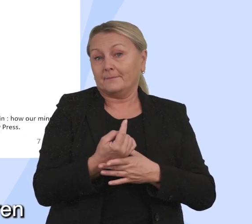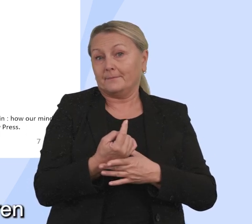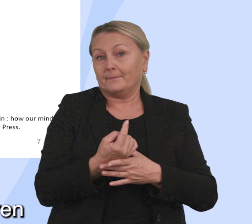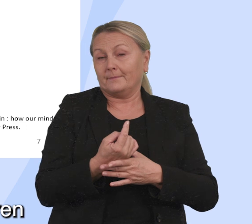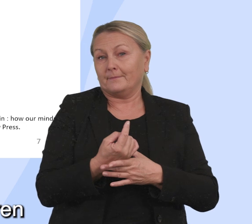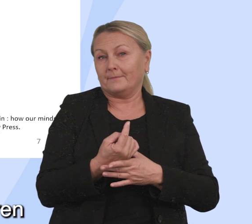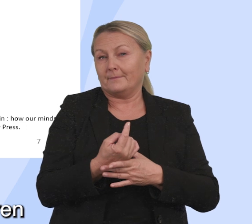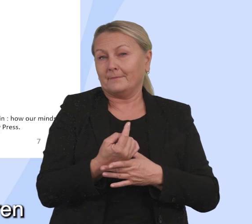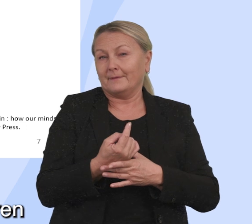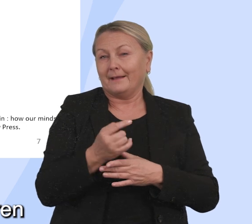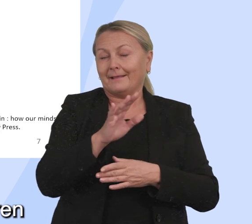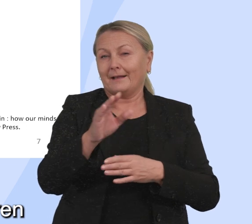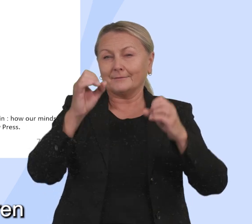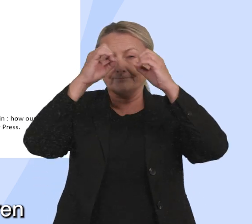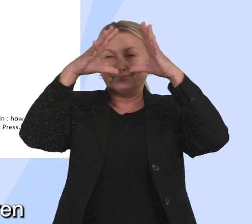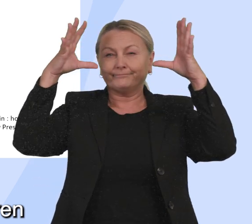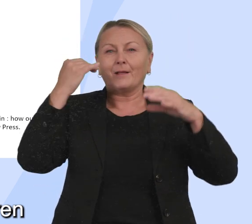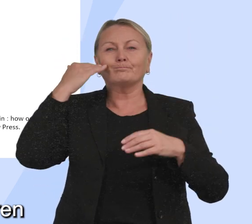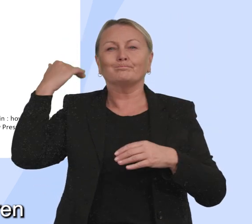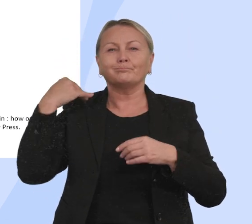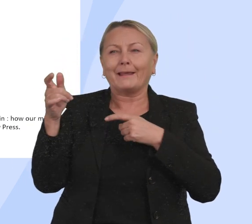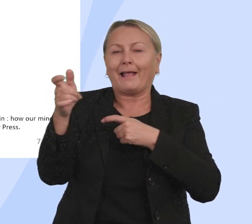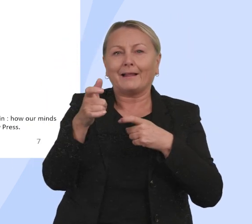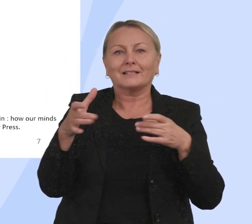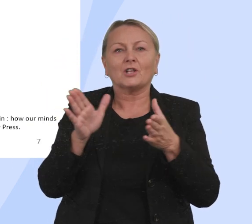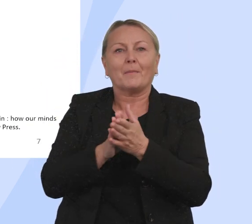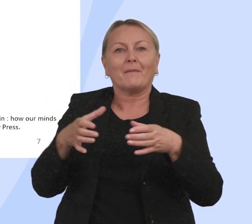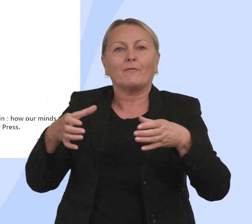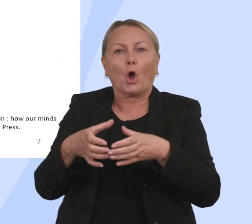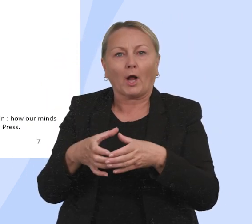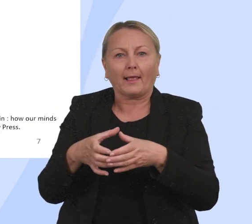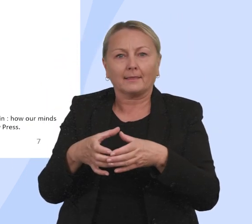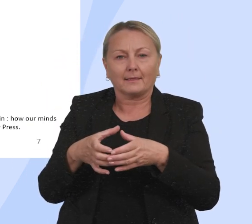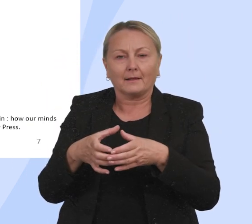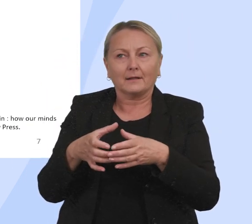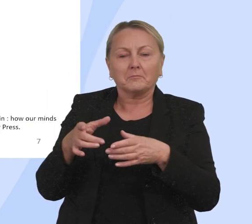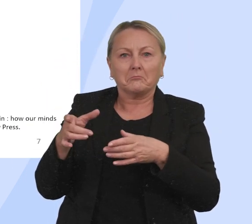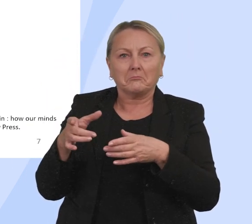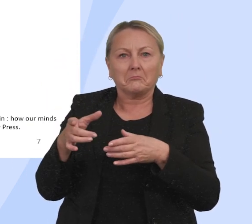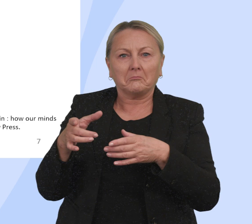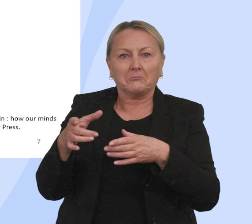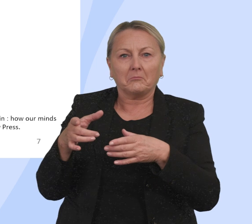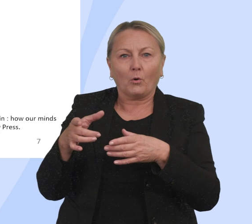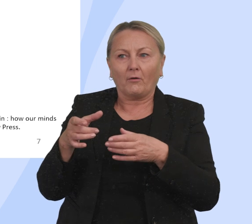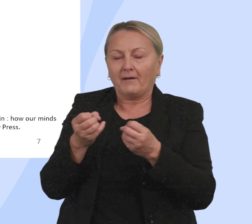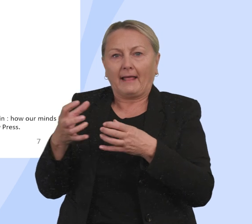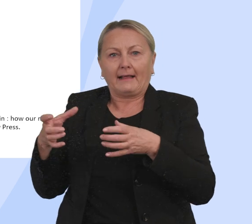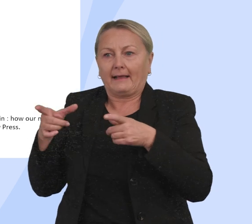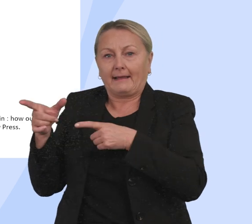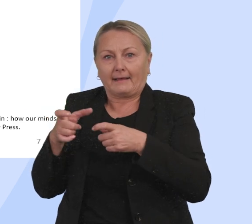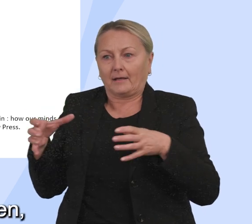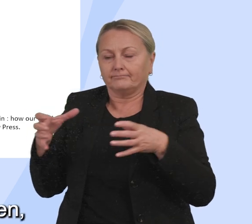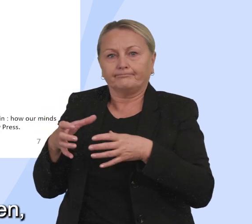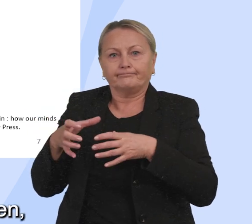urtidsjægeren, der sammen med sin flok af andre jægere er på vej ud og finde en mammut, for